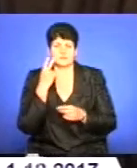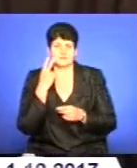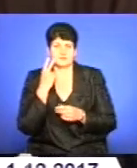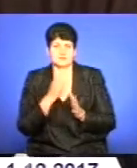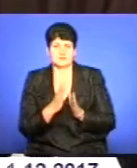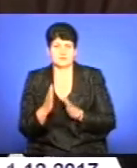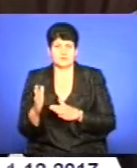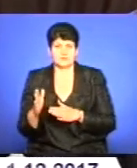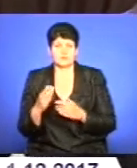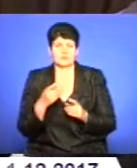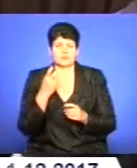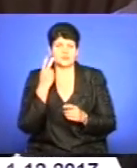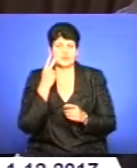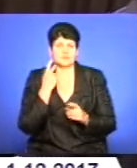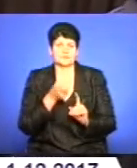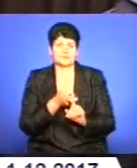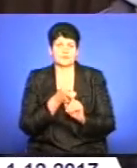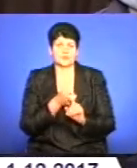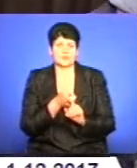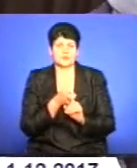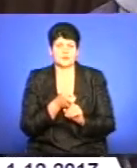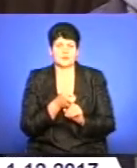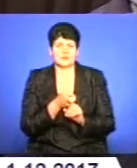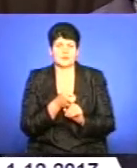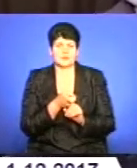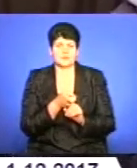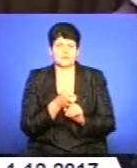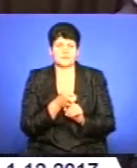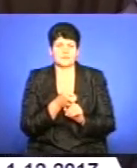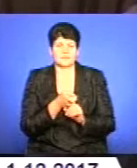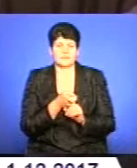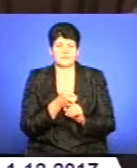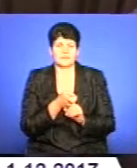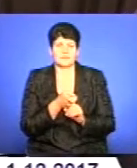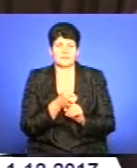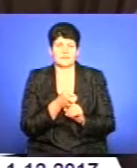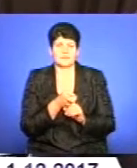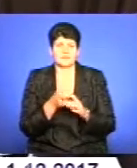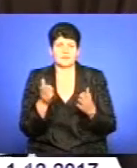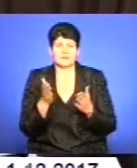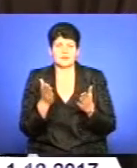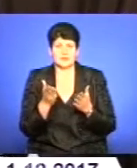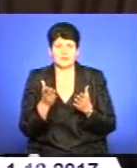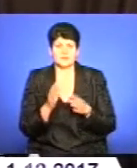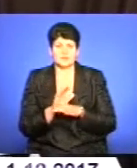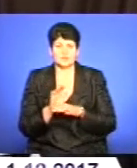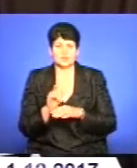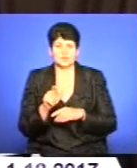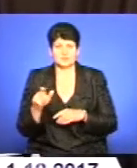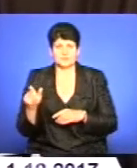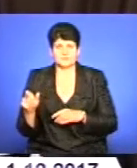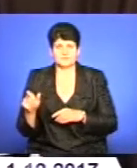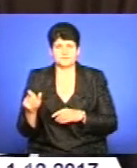ми постійно контактуємо з біологічним матеріалом, який продукують люди, скажімо так.